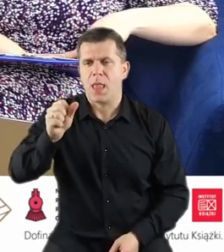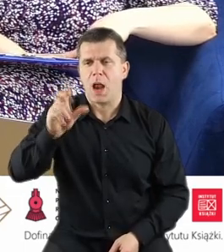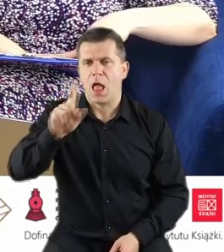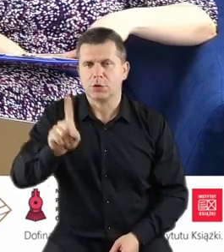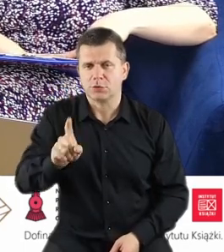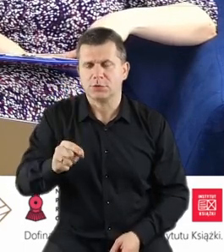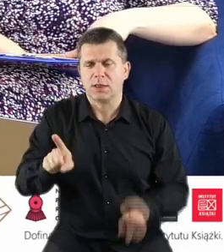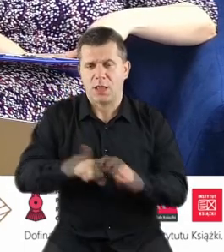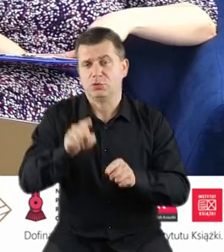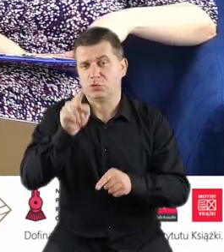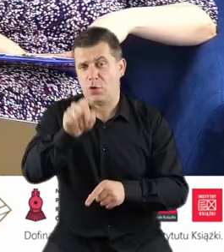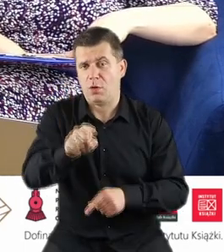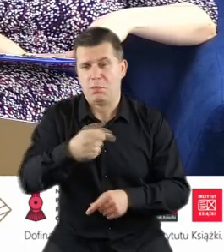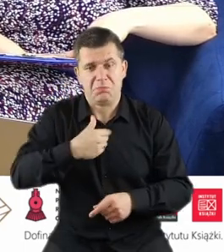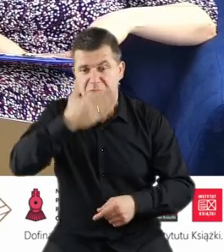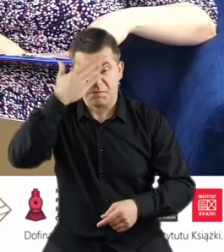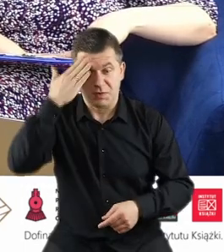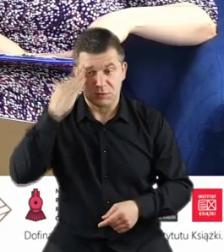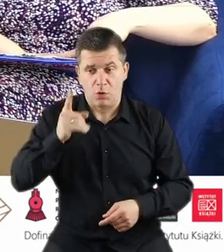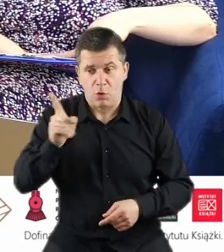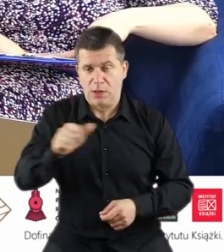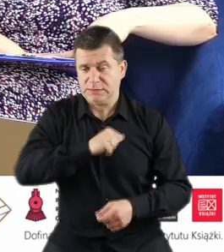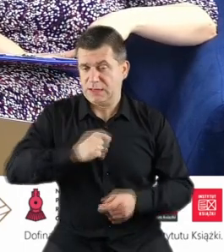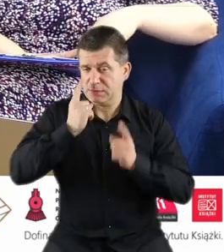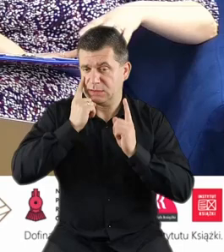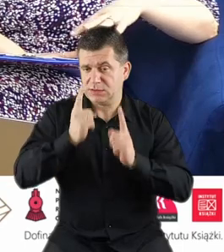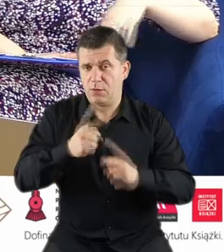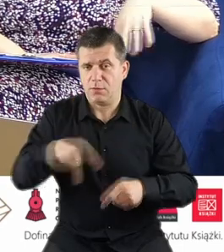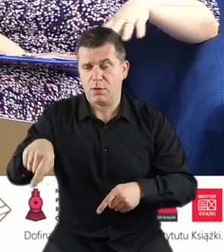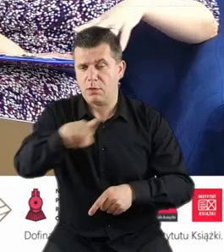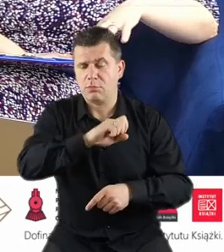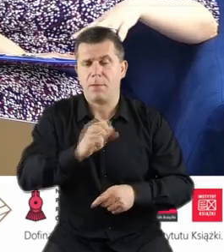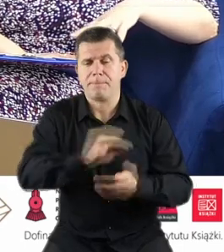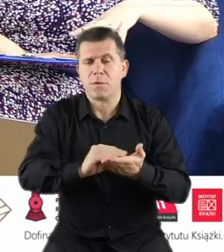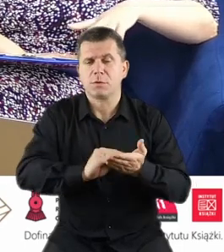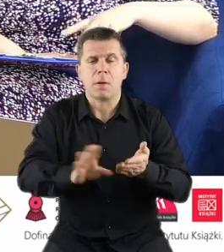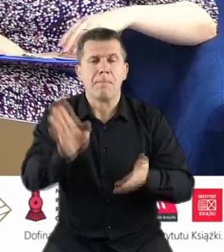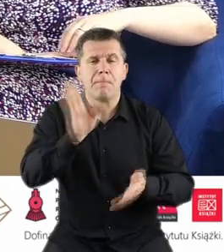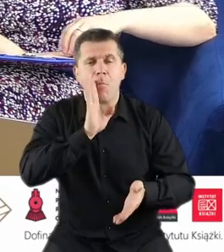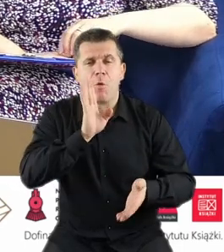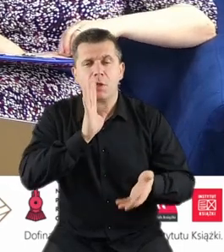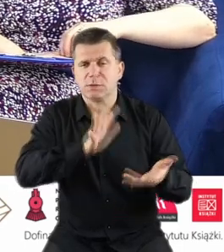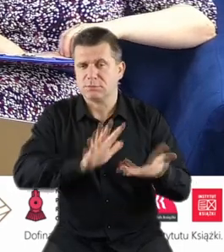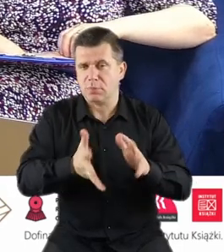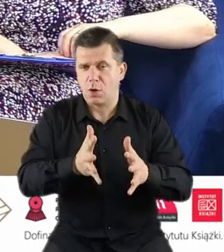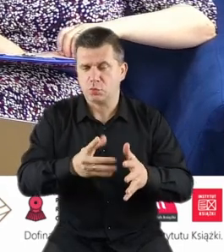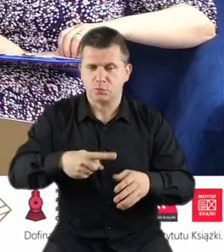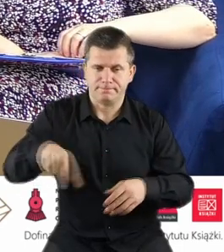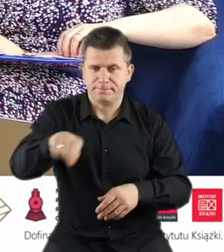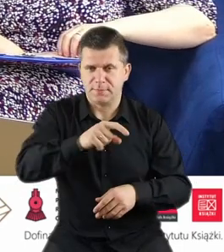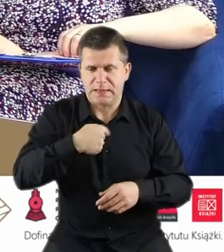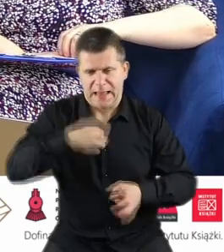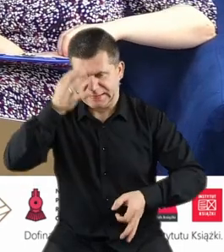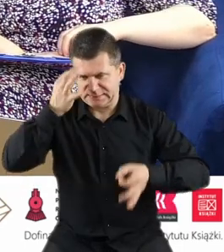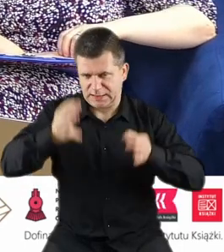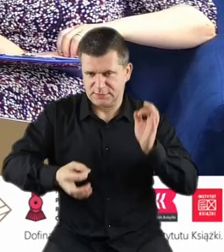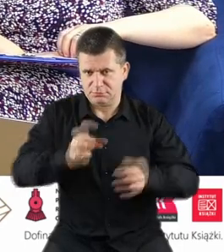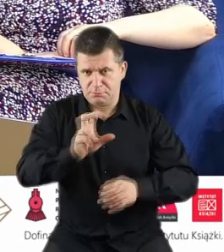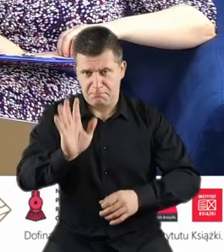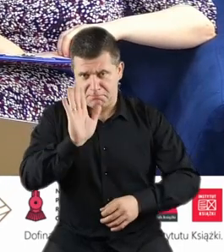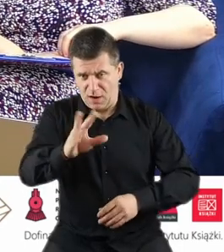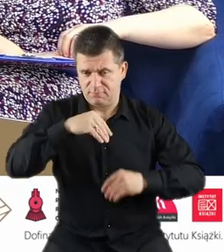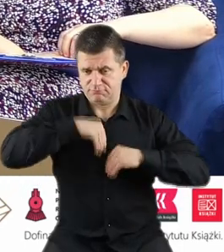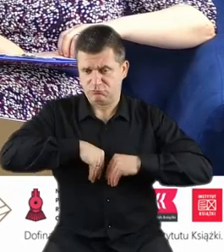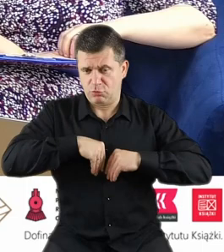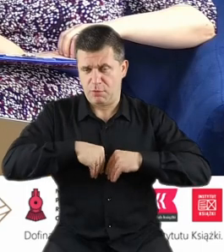nie wiedziałam, że I taki nawet sama bronię tego. zauważyła, że piszecie na podobnym poletku, jeżeli Tak, chodzi tak, tak, o tak, rodzaj. Ja się zastanawiałam, czy macie w sobie